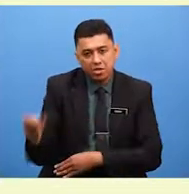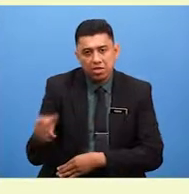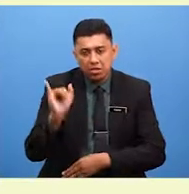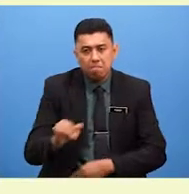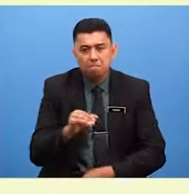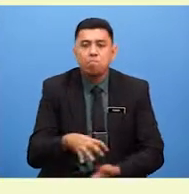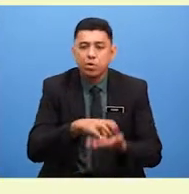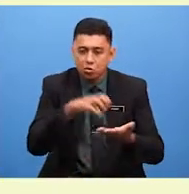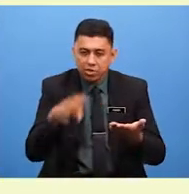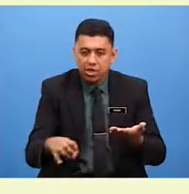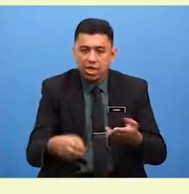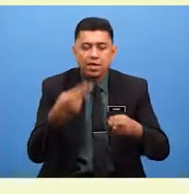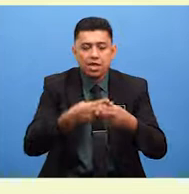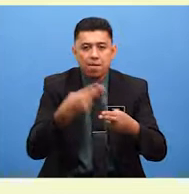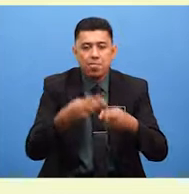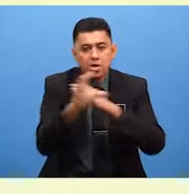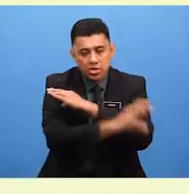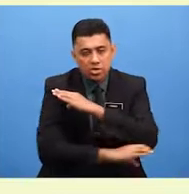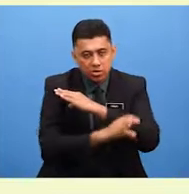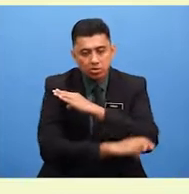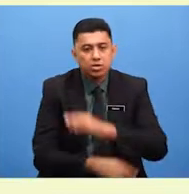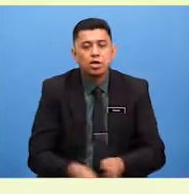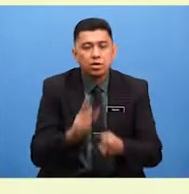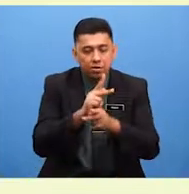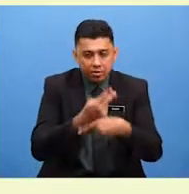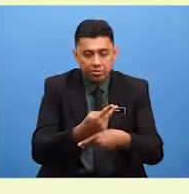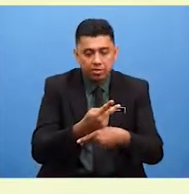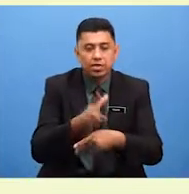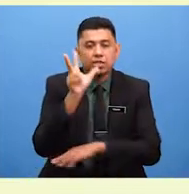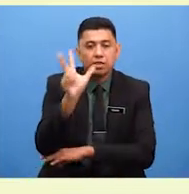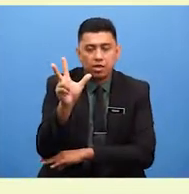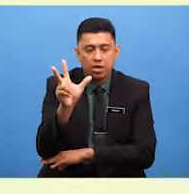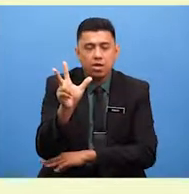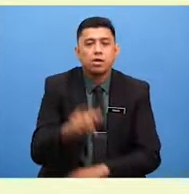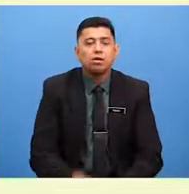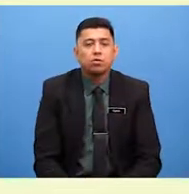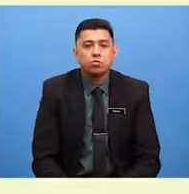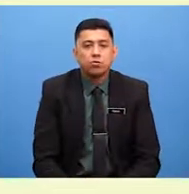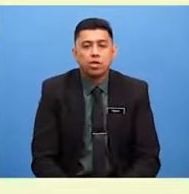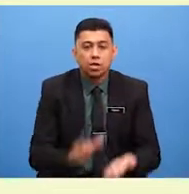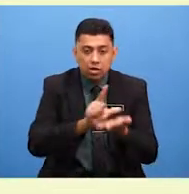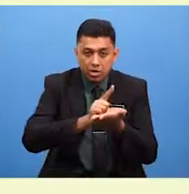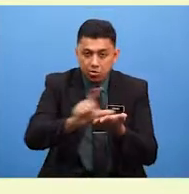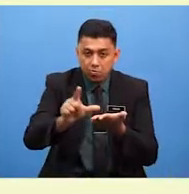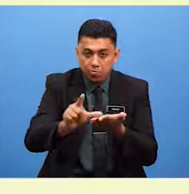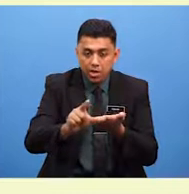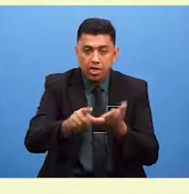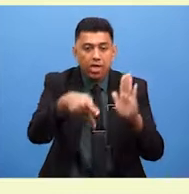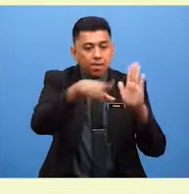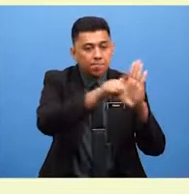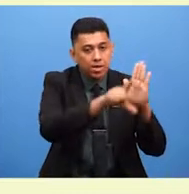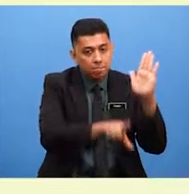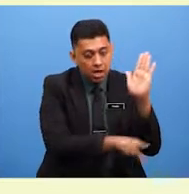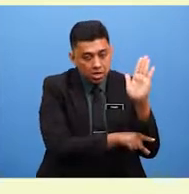mencemarkan nama negara. Prinsip rukun negara ketiga adalah keluhuran